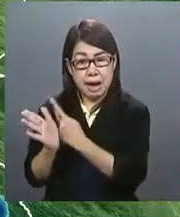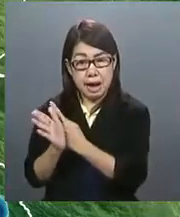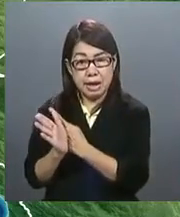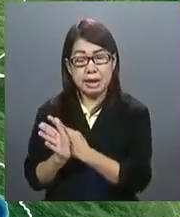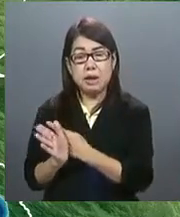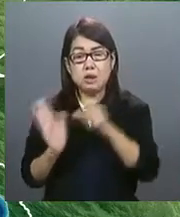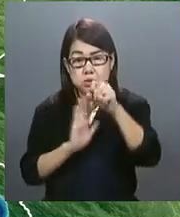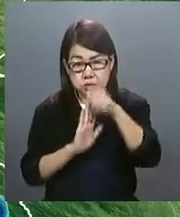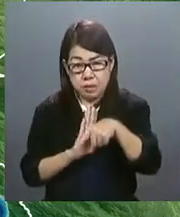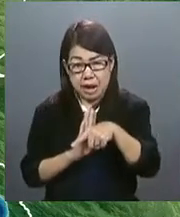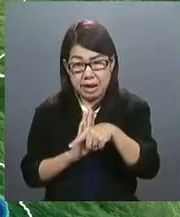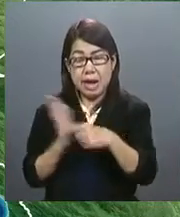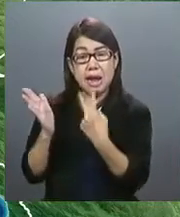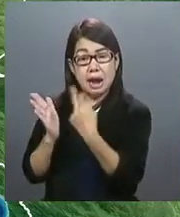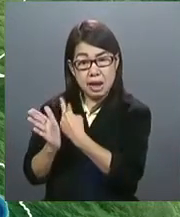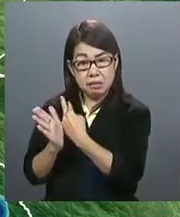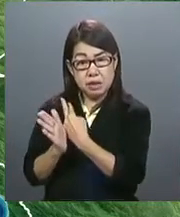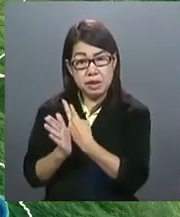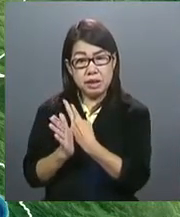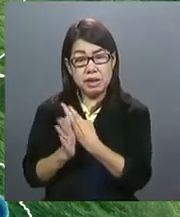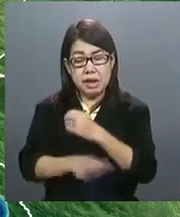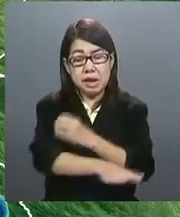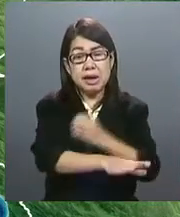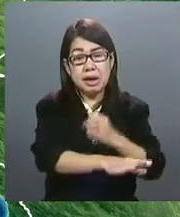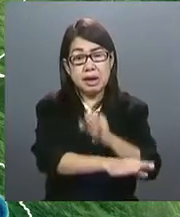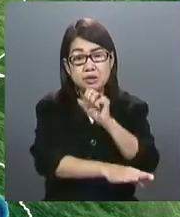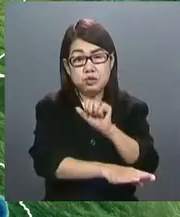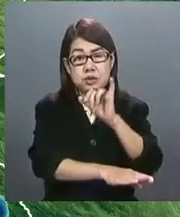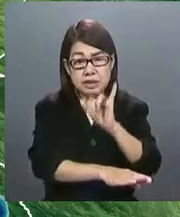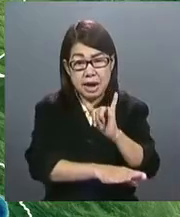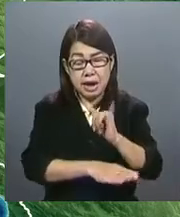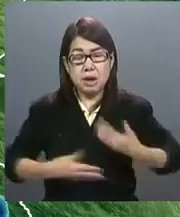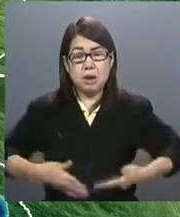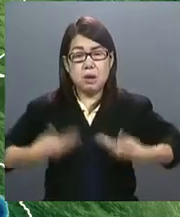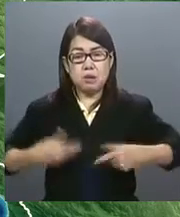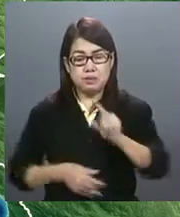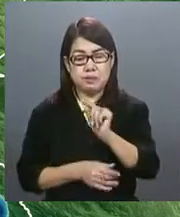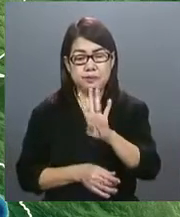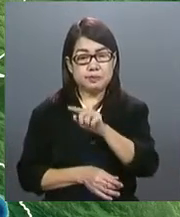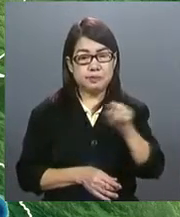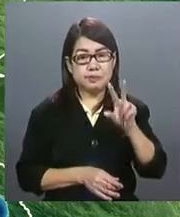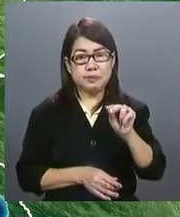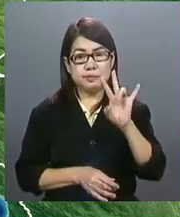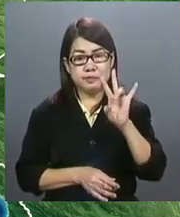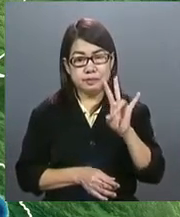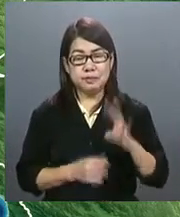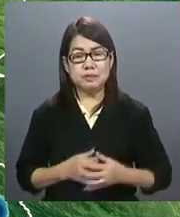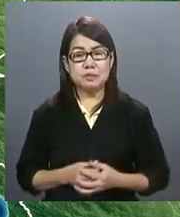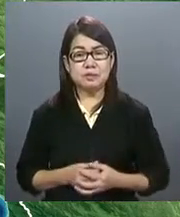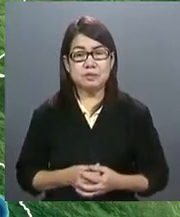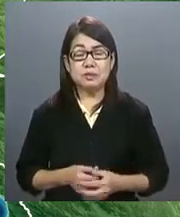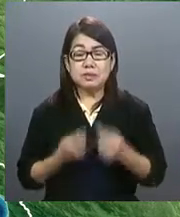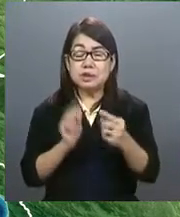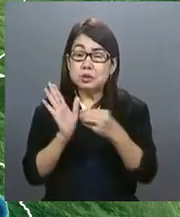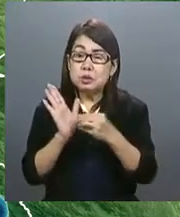สุพรรณบุรีราชบุรีพระนครศรีอยุธยาอุณหภูมิระหว่าง 24-37 องศาเซลเซียสสำหรับกรุง